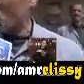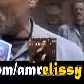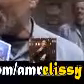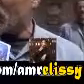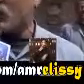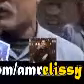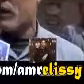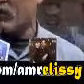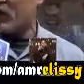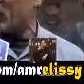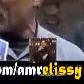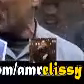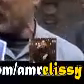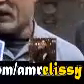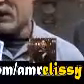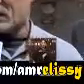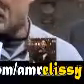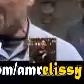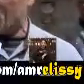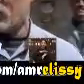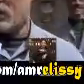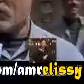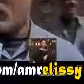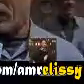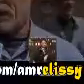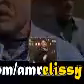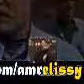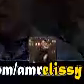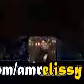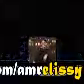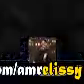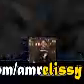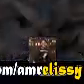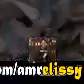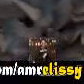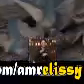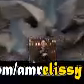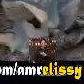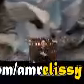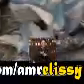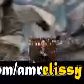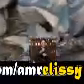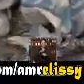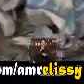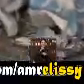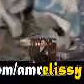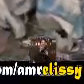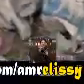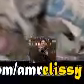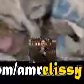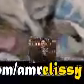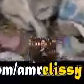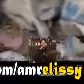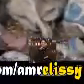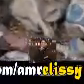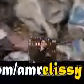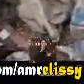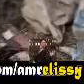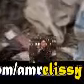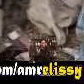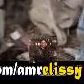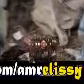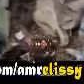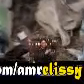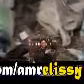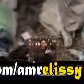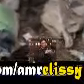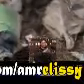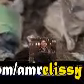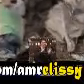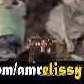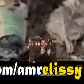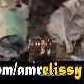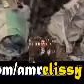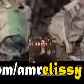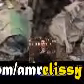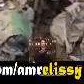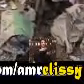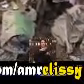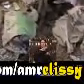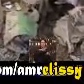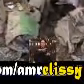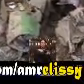بتعمل تلوثات وبتعمل امراض للناس كده والحاجات دي، فما عندناش اي حاجه بالنسبه للزباله دي خالص. وبالنسبه